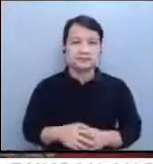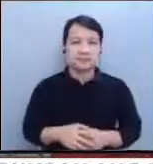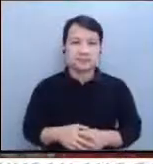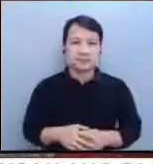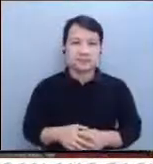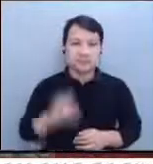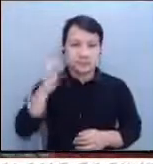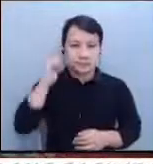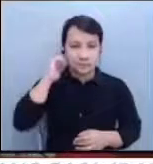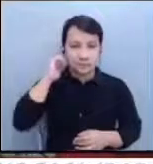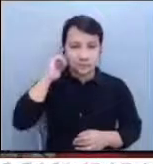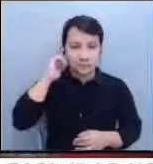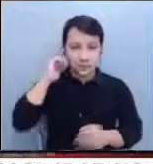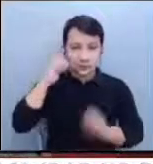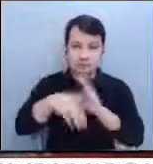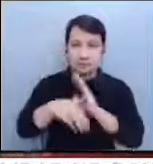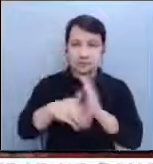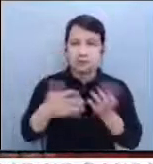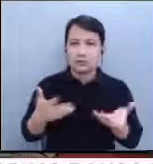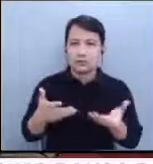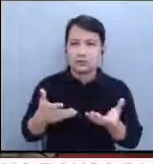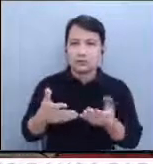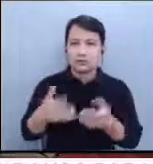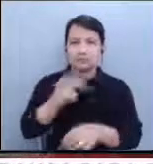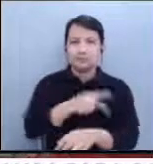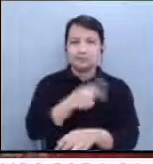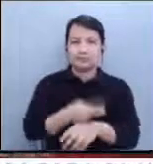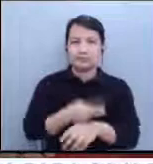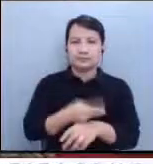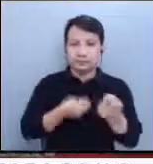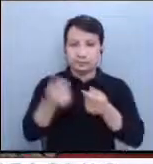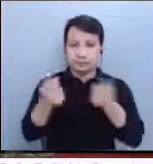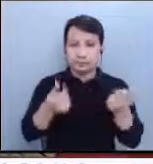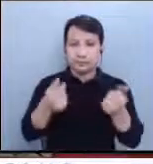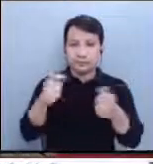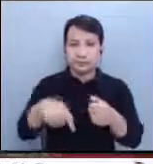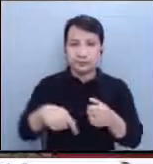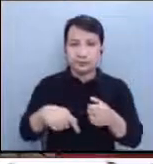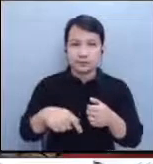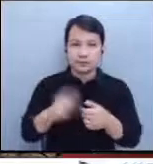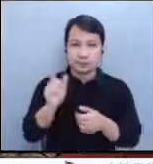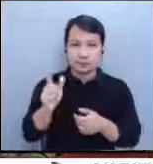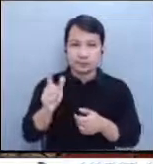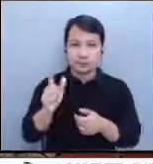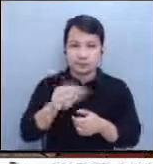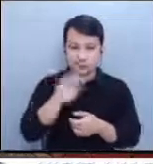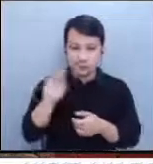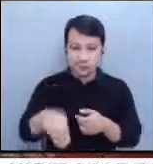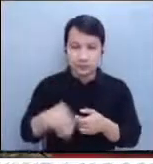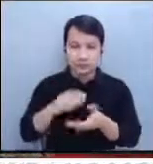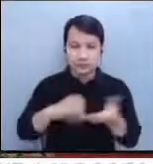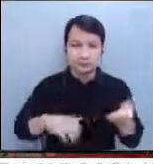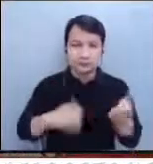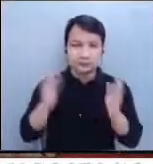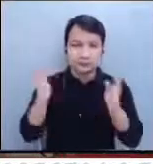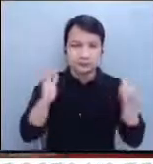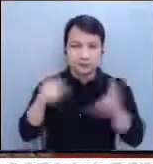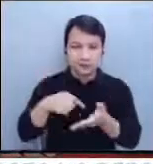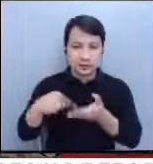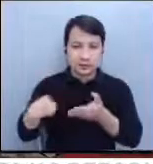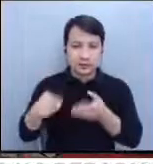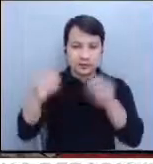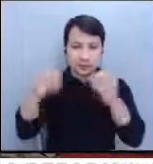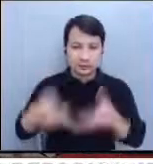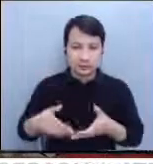Nanindigan ng COMELEC na wala silang kapangyarihan na tanggalin ang binabawas na 20% tax sa election service honoraria ng mga guro para